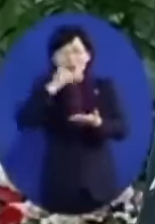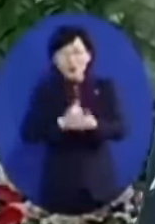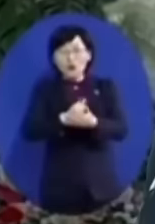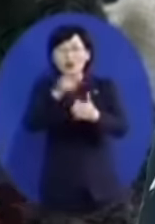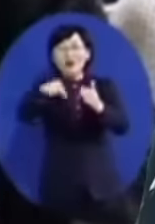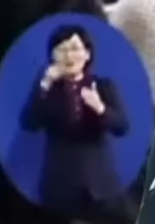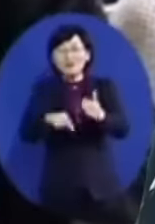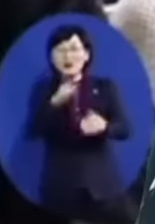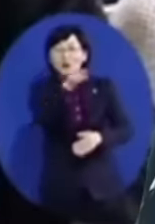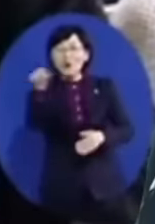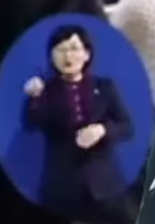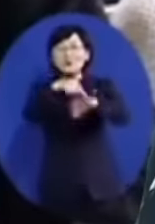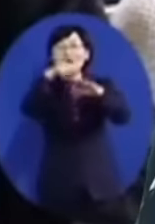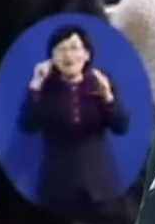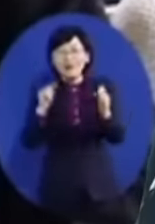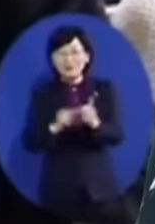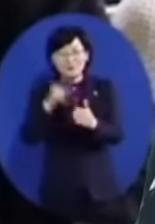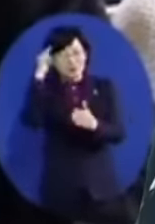마음과 생각을 지키시리라.